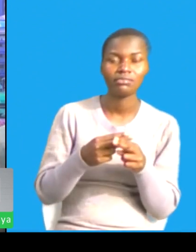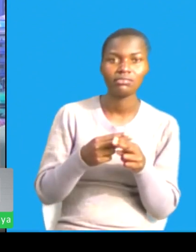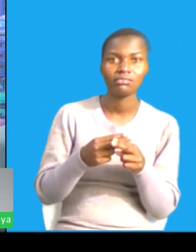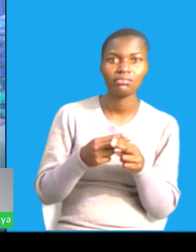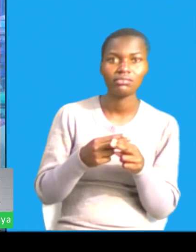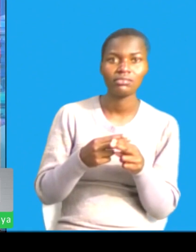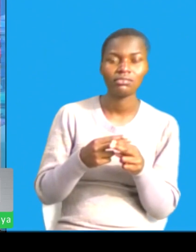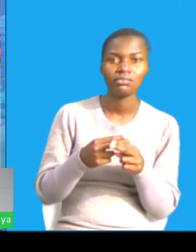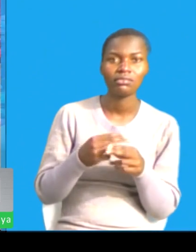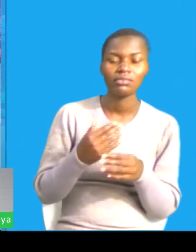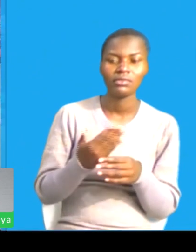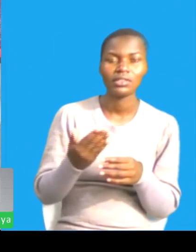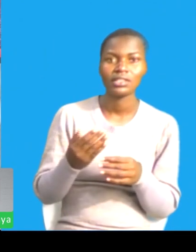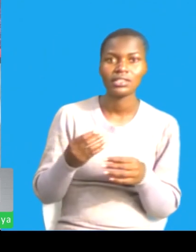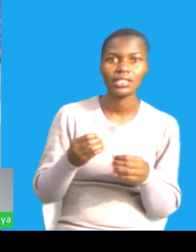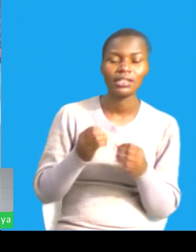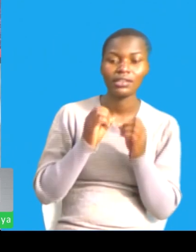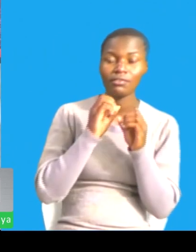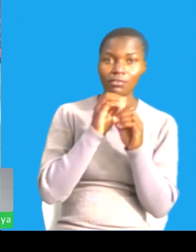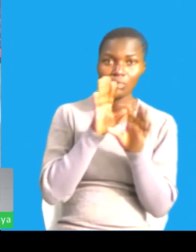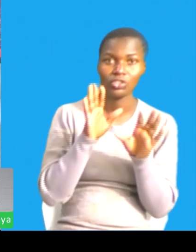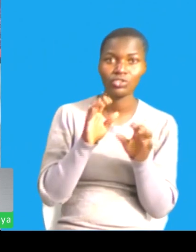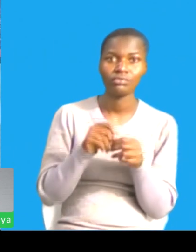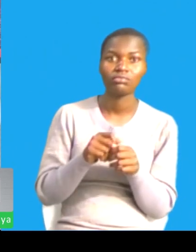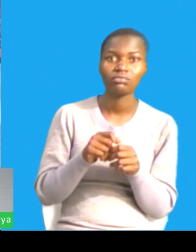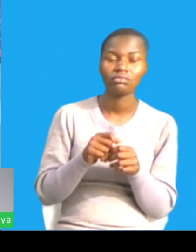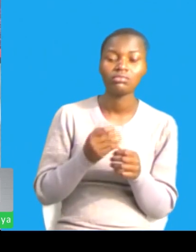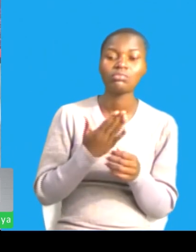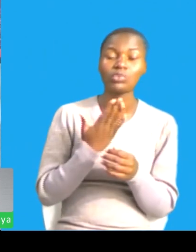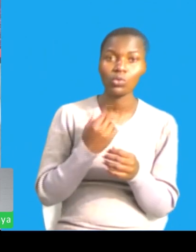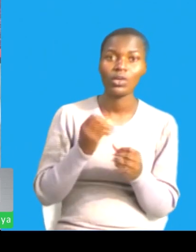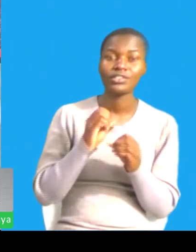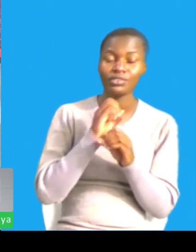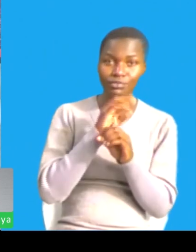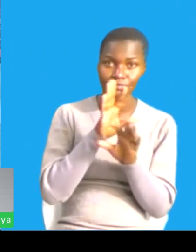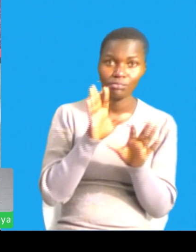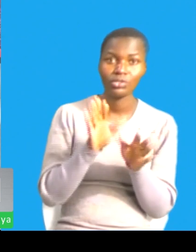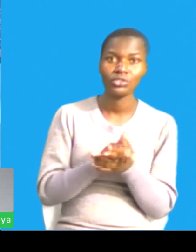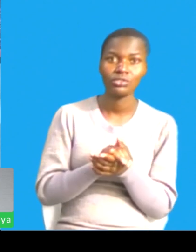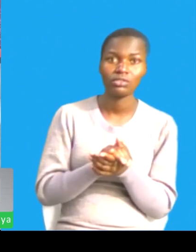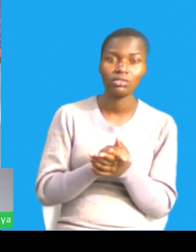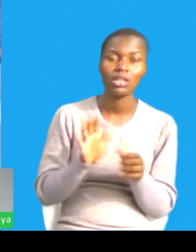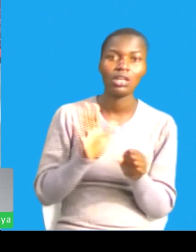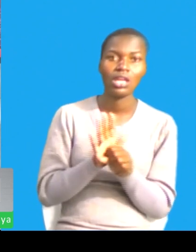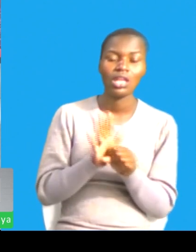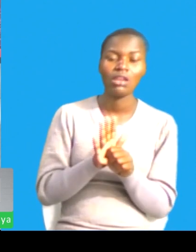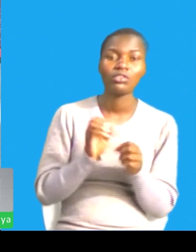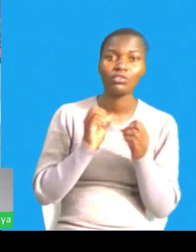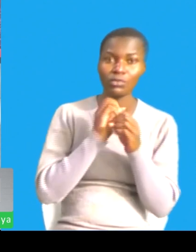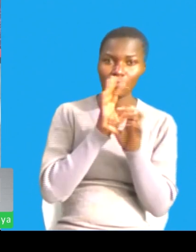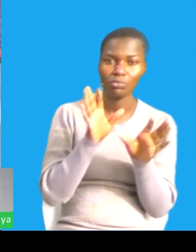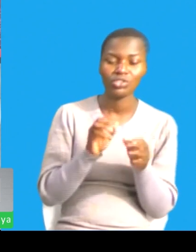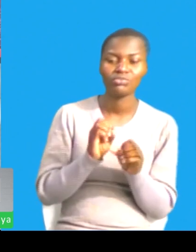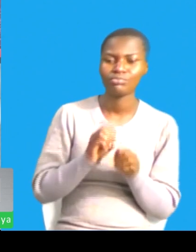vitu zikisemwa hadharani ndio tunajua. We need transparency katika nchi hii Kenya yetu Jonah. A lot of transparency imepotea.